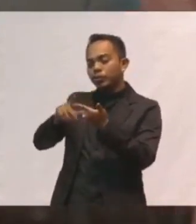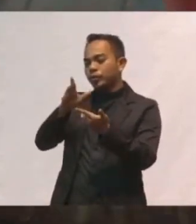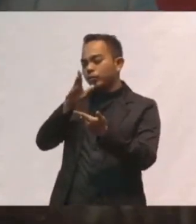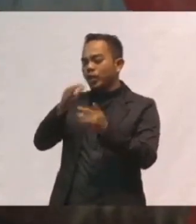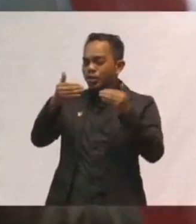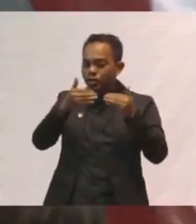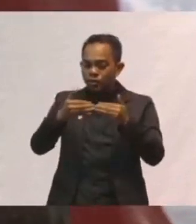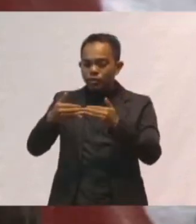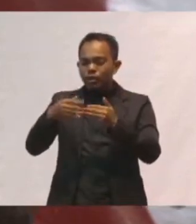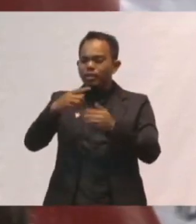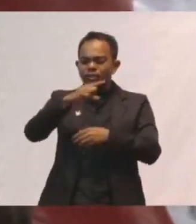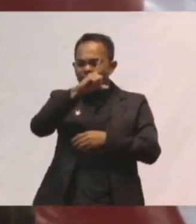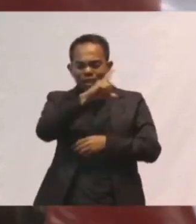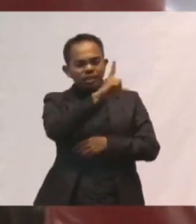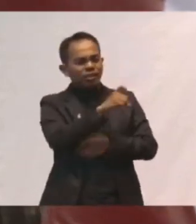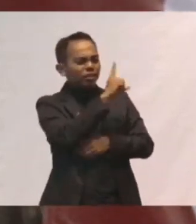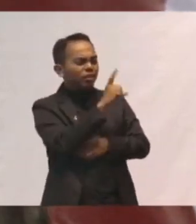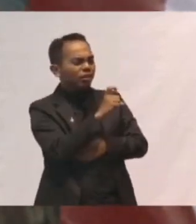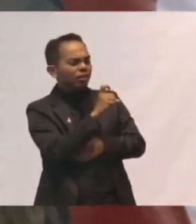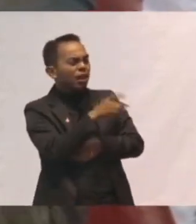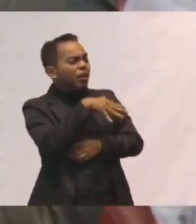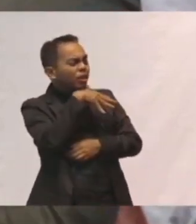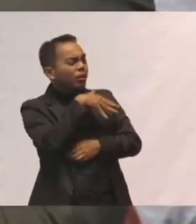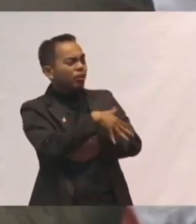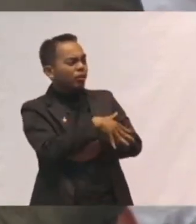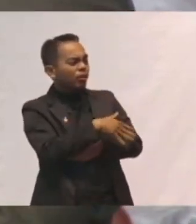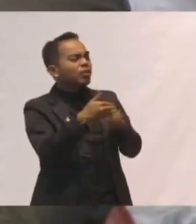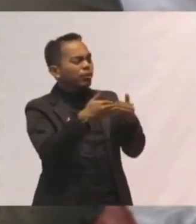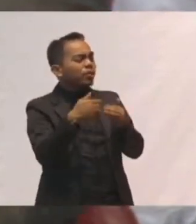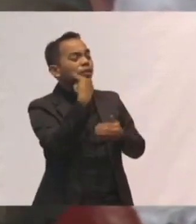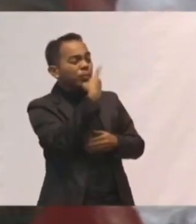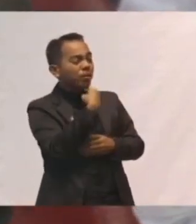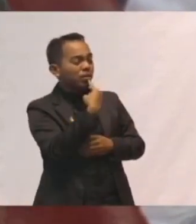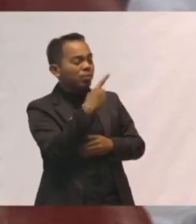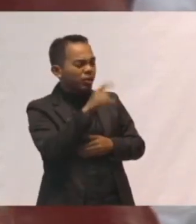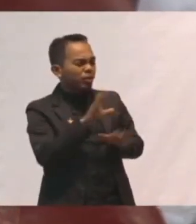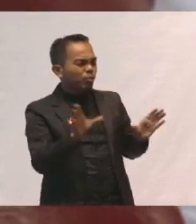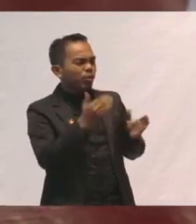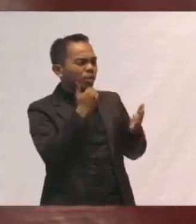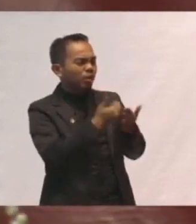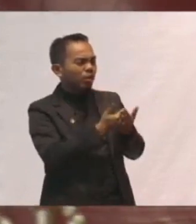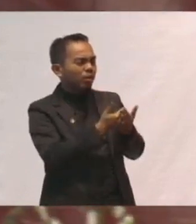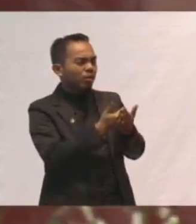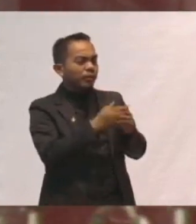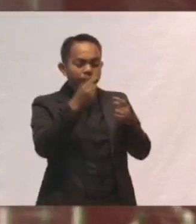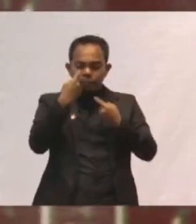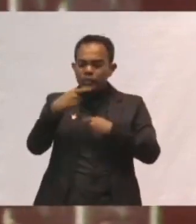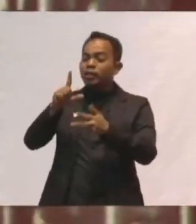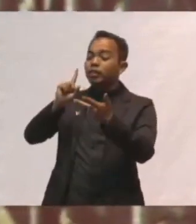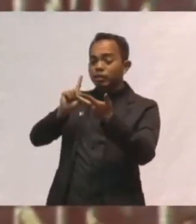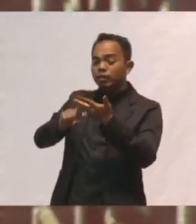Seterusnya dia tanya lagi, ya Rasulullah, kemudian Nabi sallallahu alaihi wasallam kali ketiga